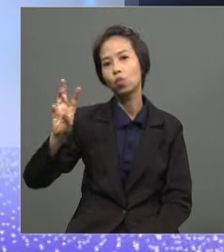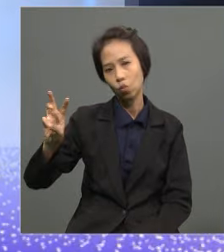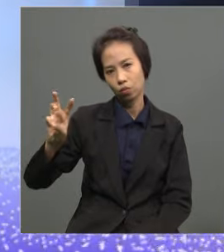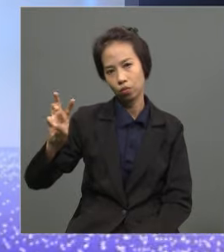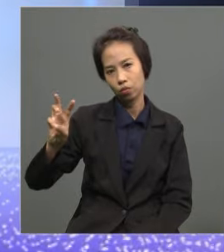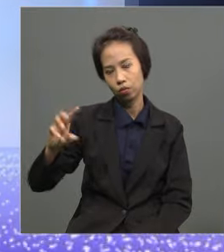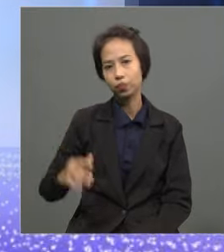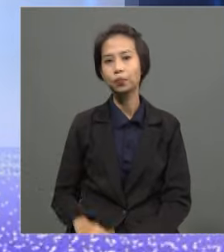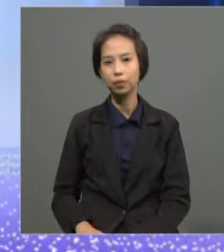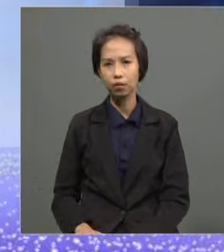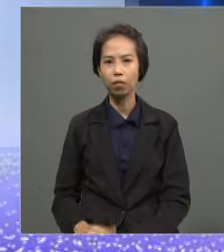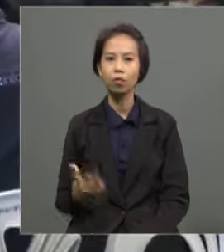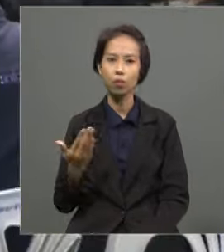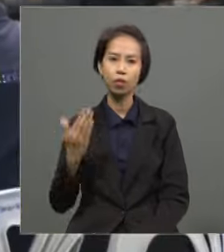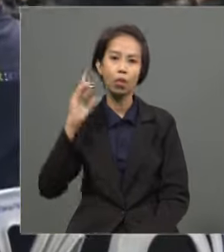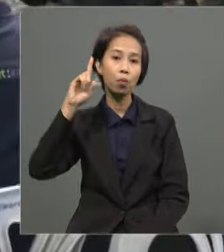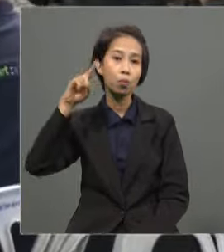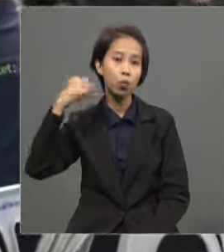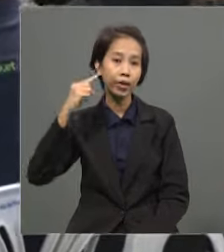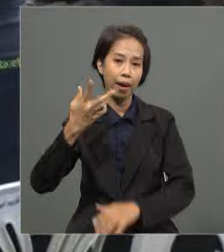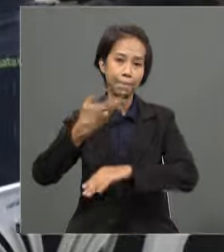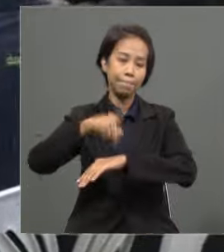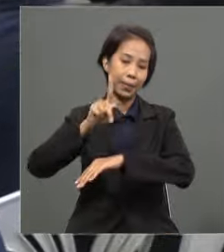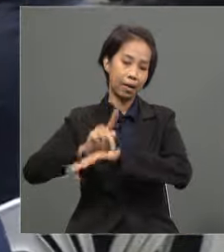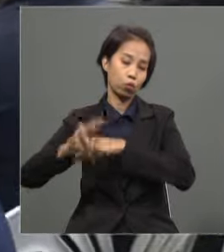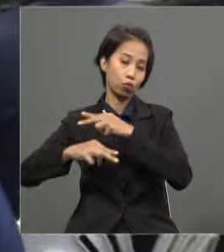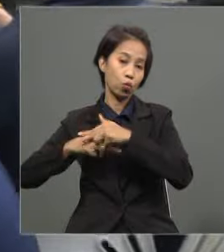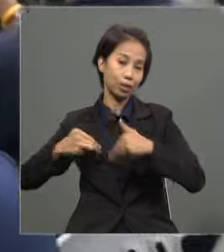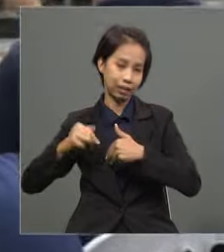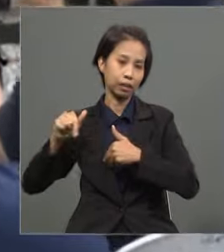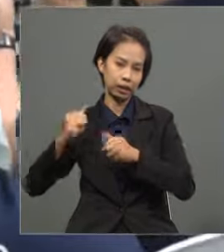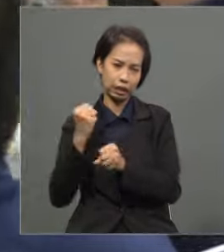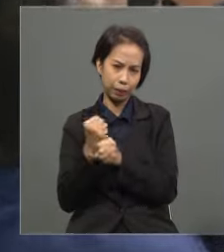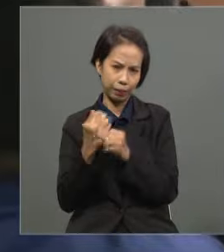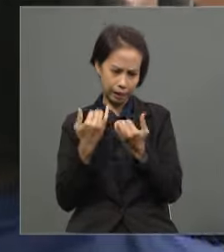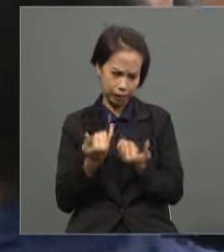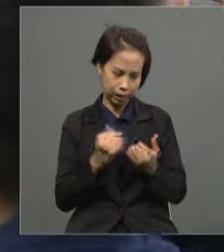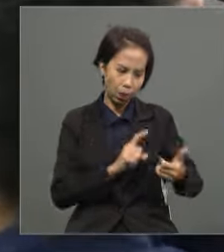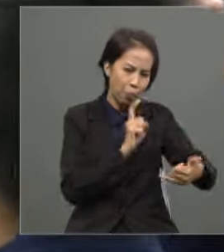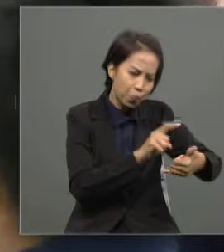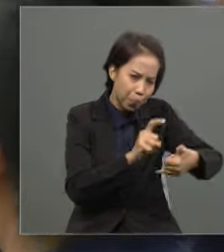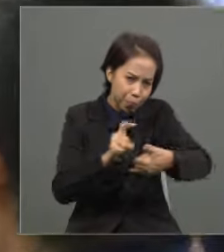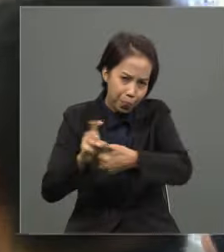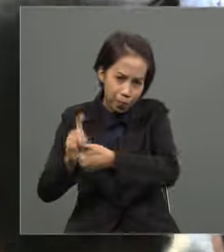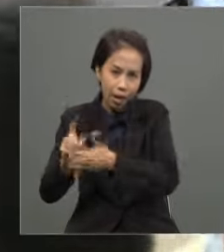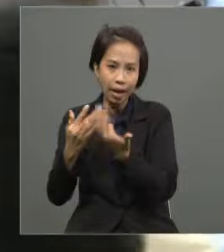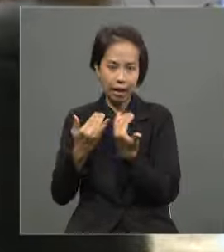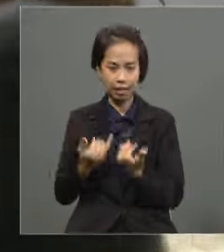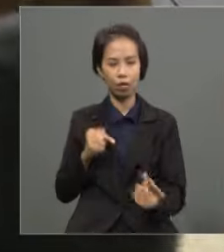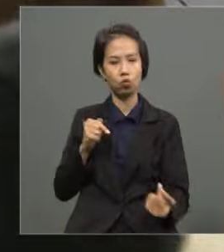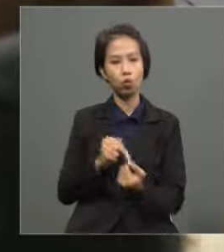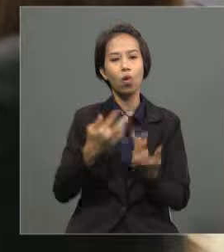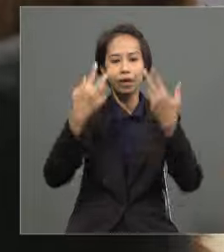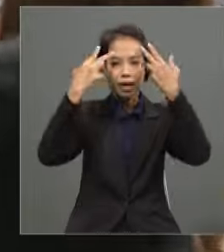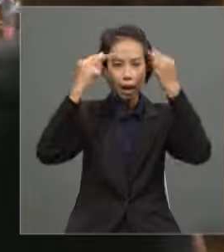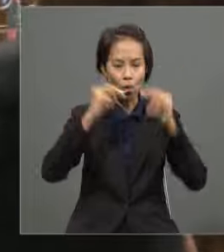ทางด้านนางสาวพรพันธ์บัวทองค่ะประธานสวนดุสิตโฮก็บอกว่าผลสำรวจนี้ดัชนีผลงานของนายกรัฐมนตรีพุ่งสูง